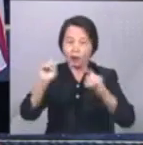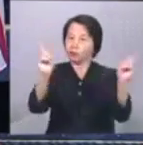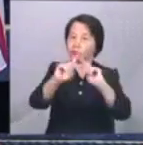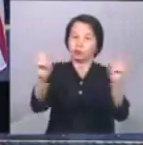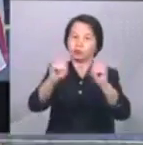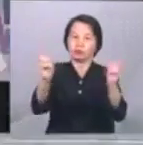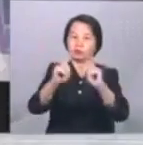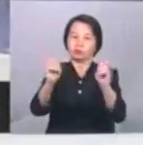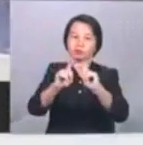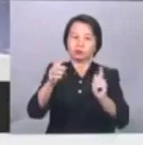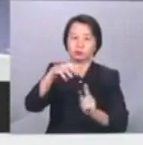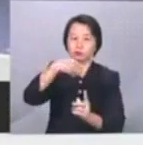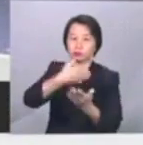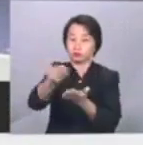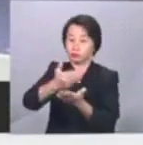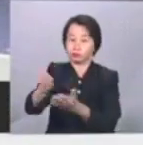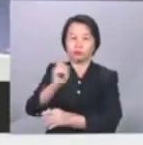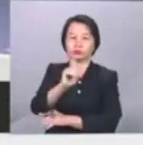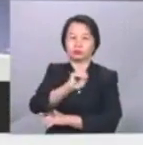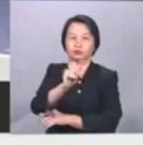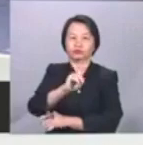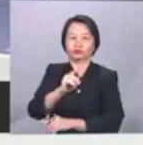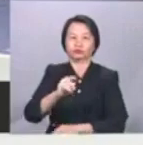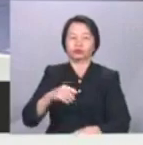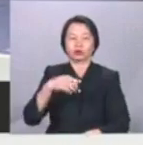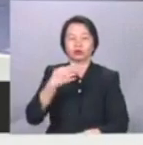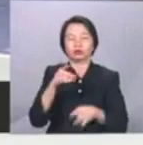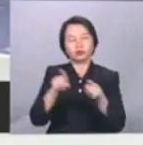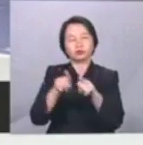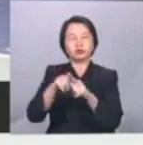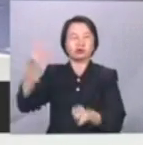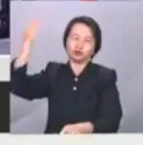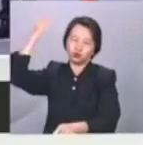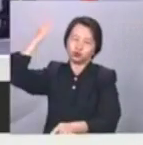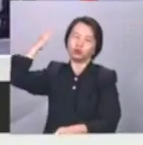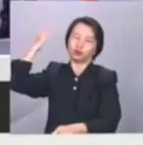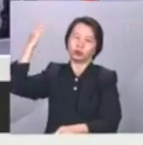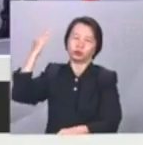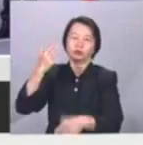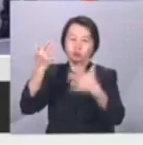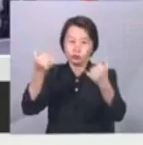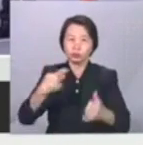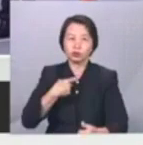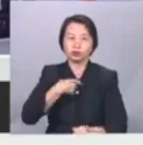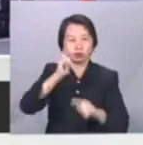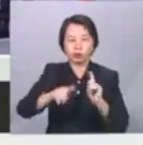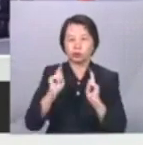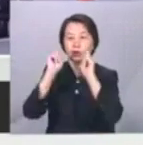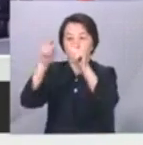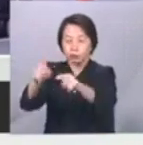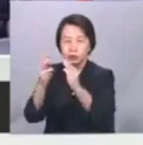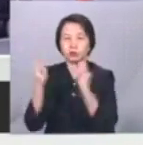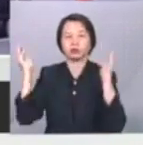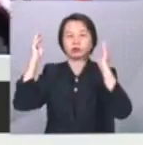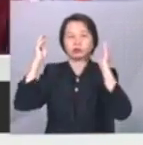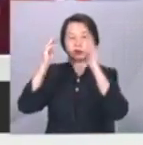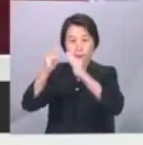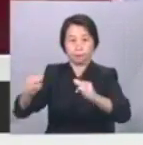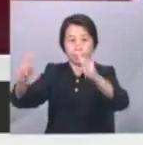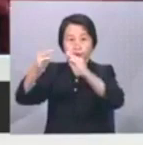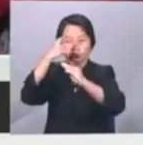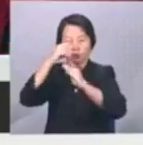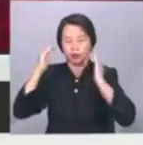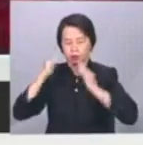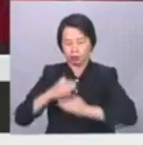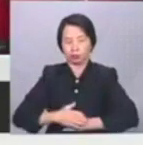berbuka puasa seperti sedia kala. Kita tidak boleh ke masjid untuk berterawih.